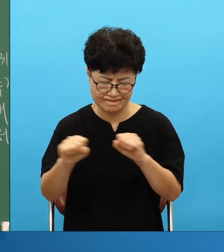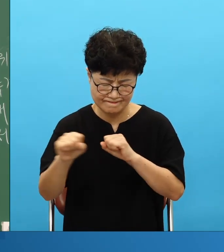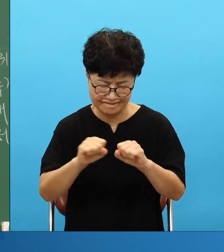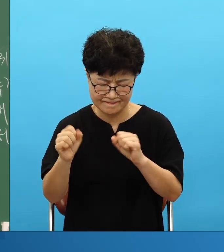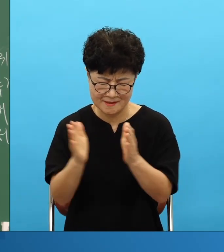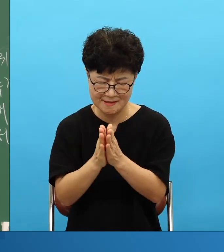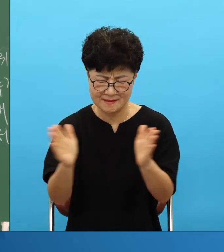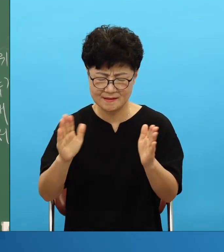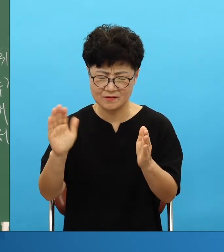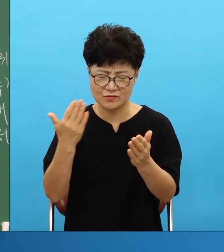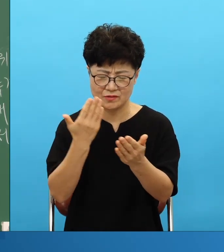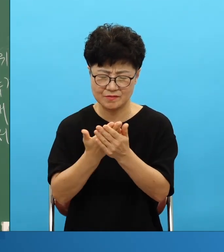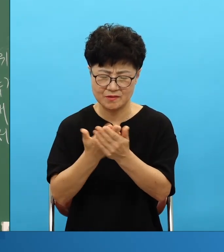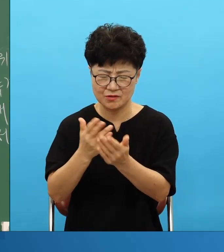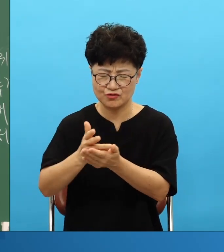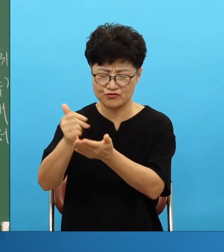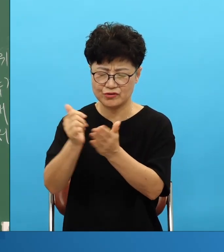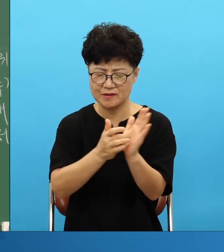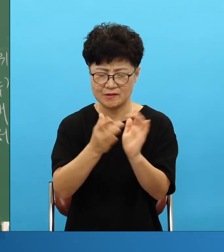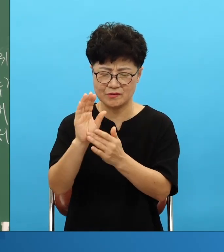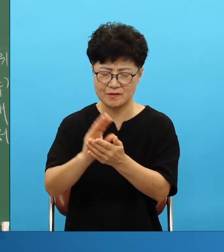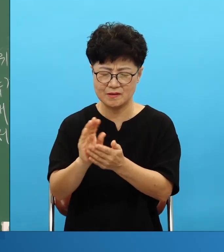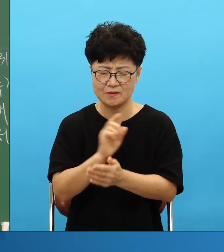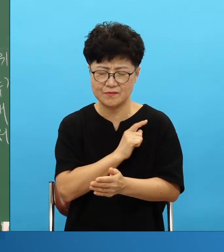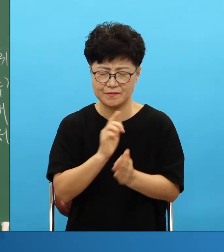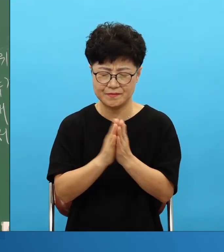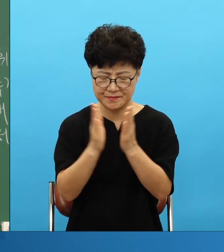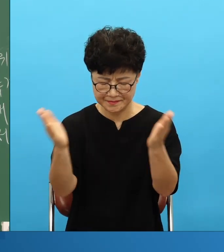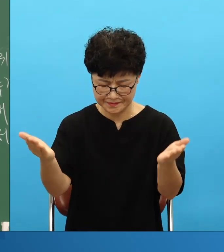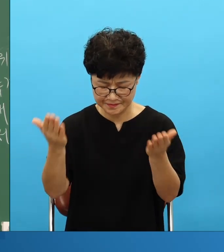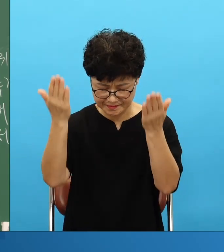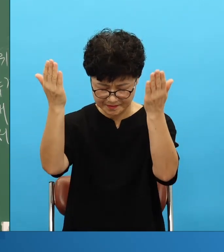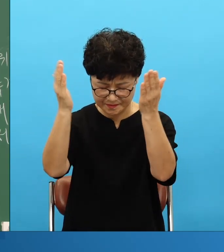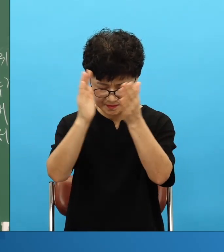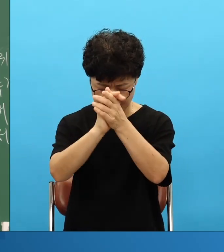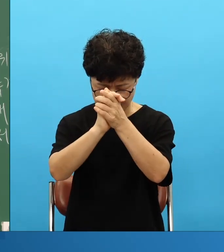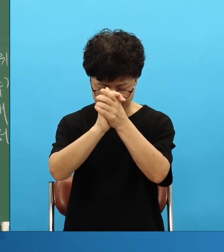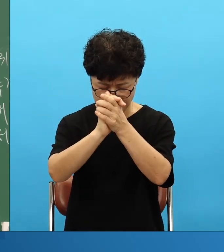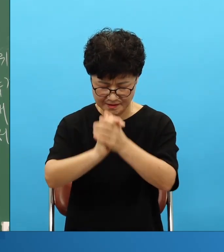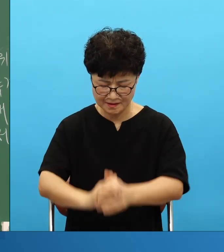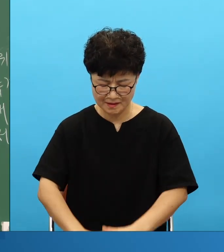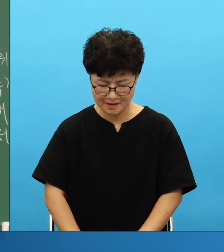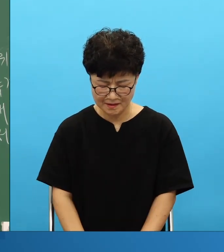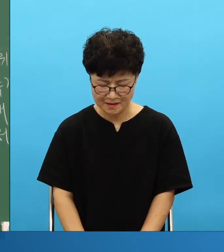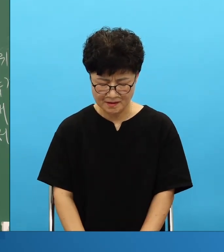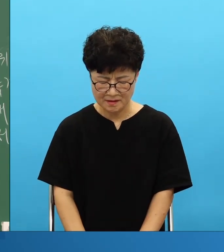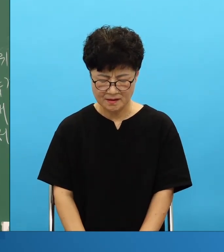movement around. 주 예수 그리스도 이름으로 In Jesus 기도하옵나이다. Christ's name we pray. Amen. Amen.